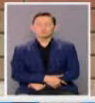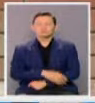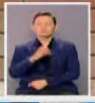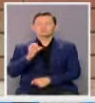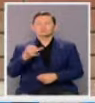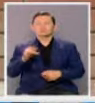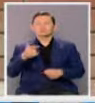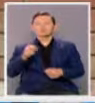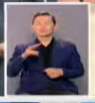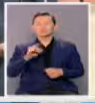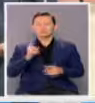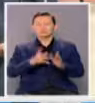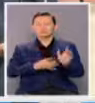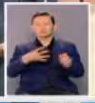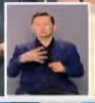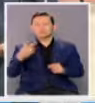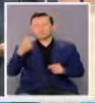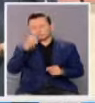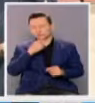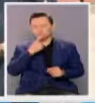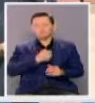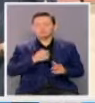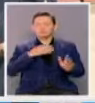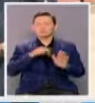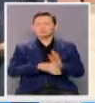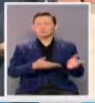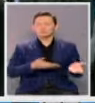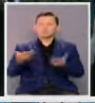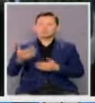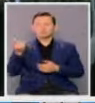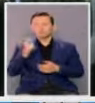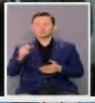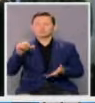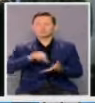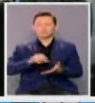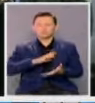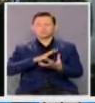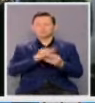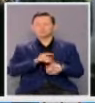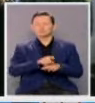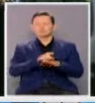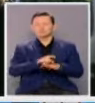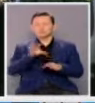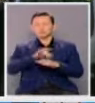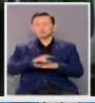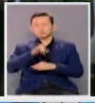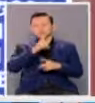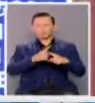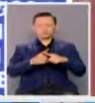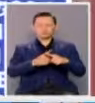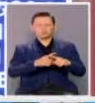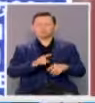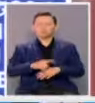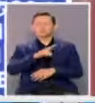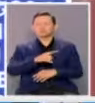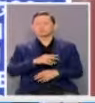Сүйеуғали Ыбыраев 1942 жылы әскер қатарына шақырылып соғысқа аттанған. Зеңбірік полкының әуе көздеушісі, зеңбірік